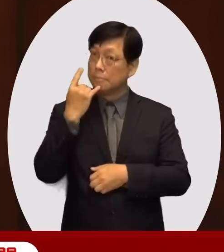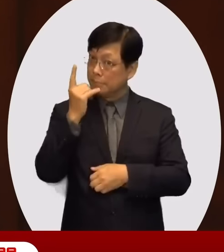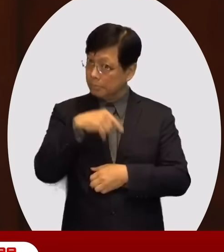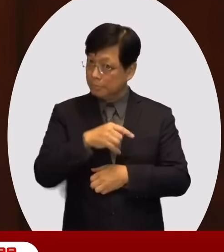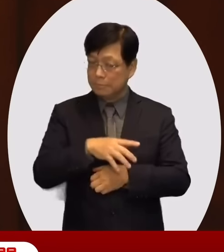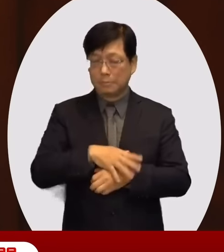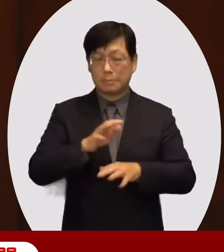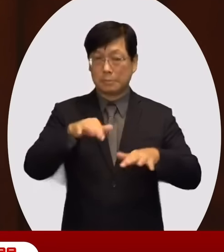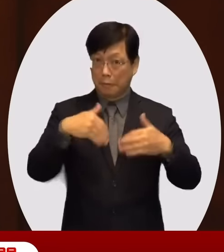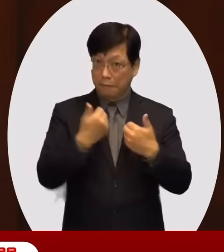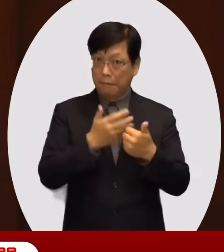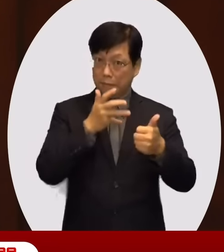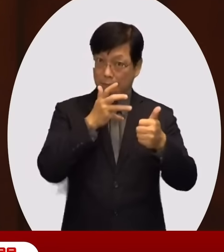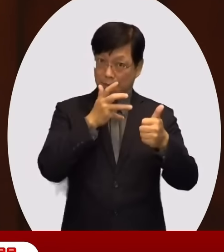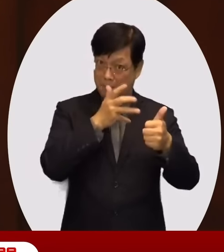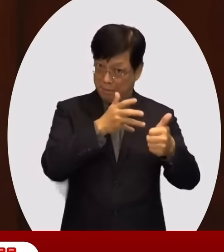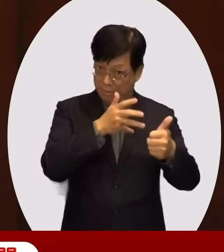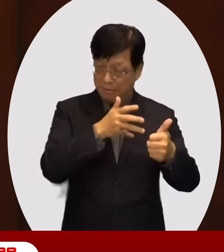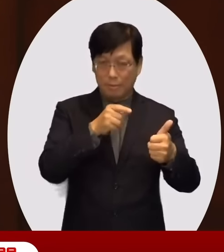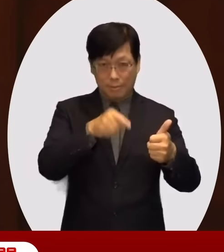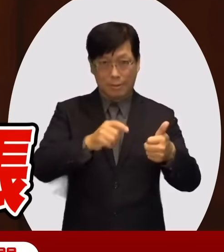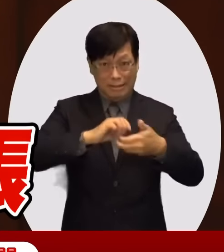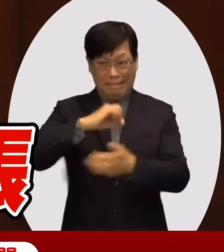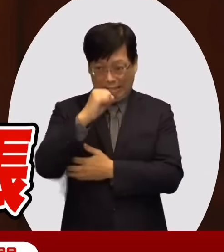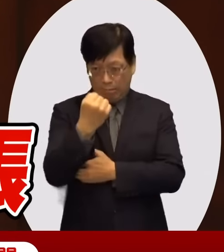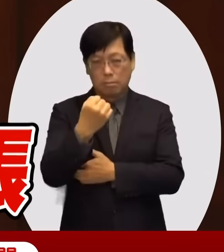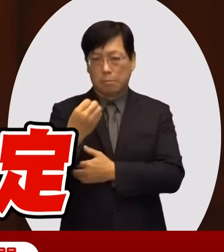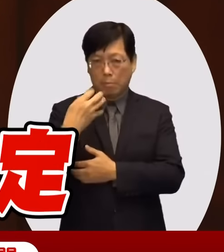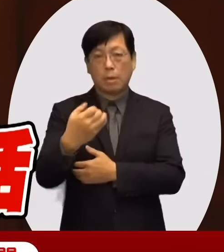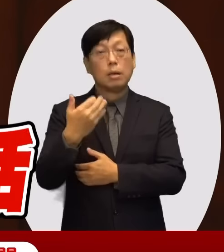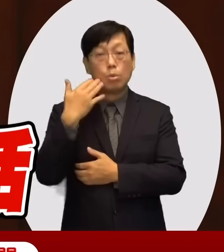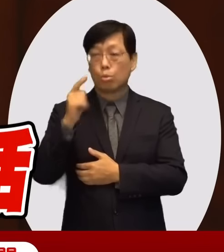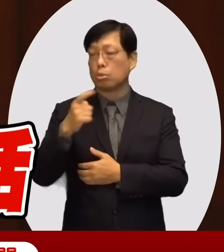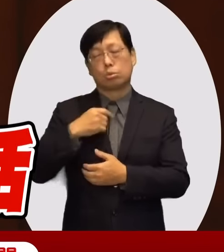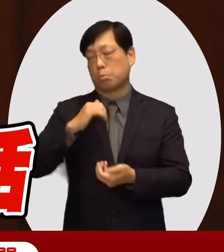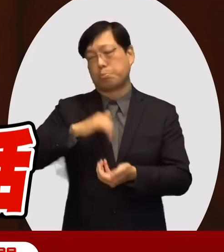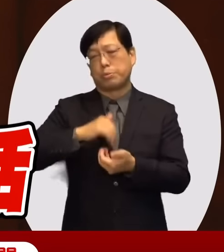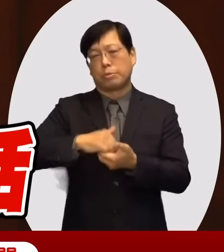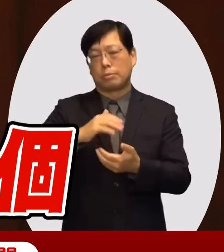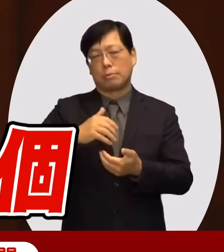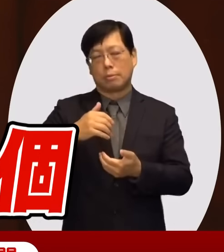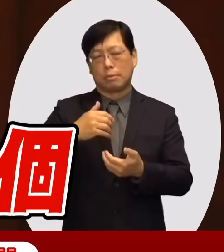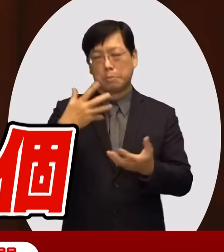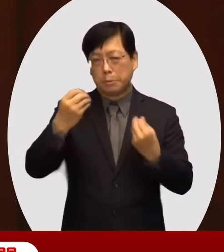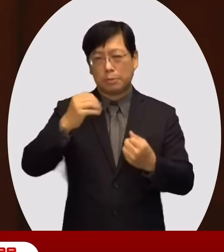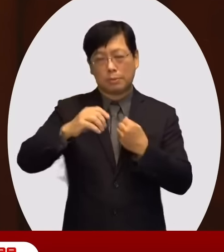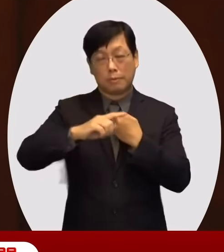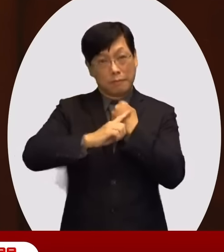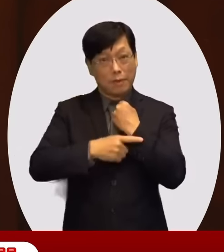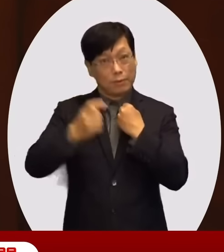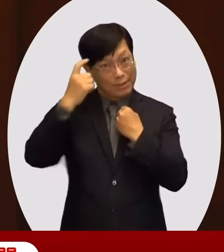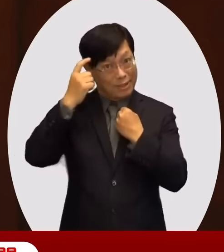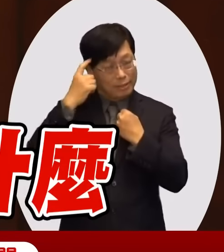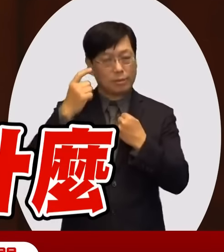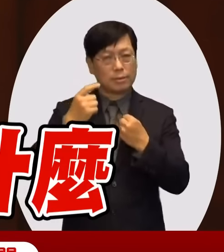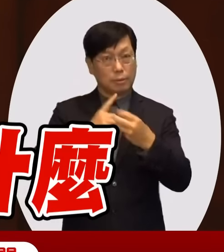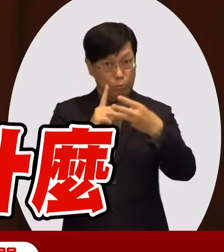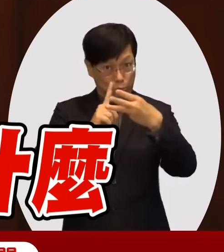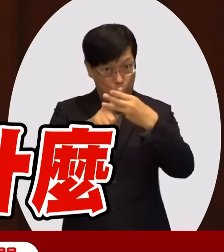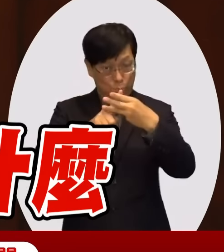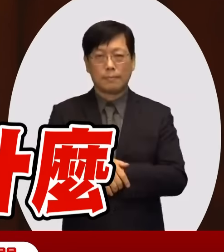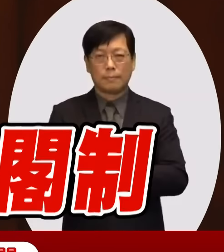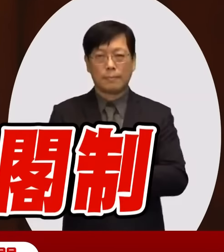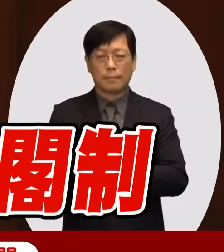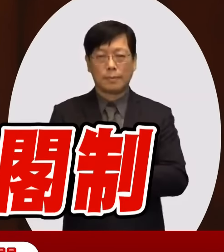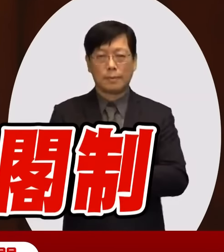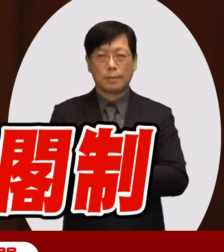给反质询下一个定义，或者如果你主张它是一个不确定法律概念的话，那至少要有一个概念核心，那概念核心是什